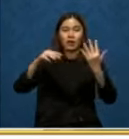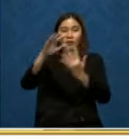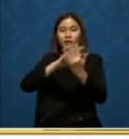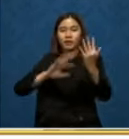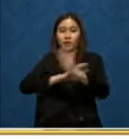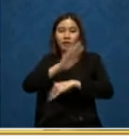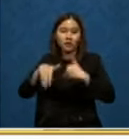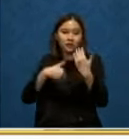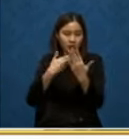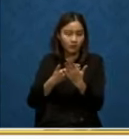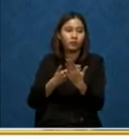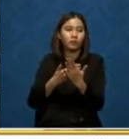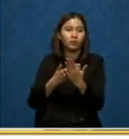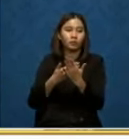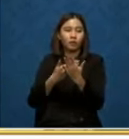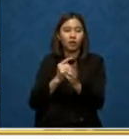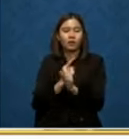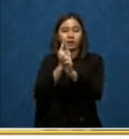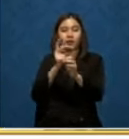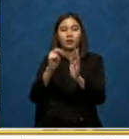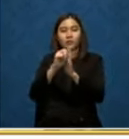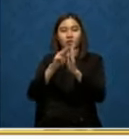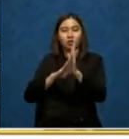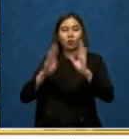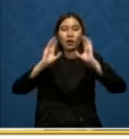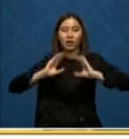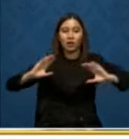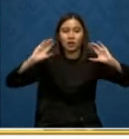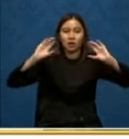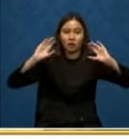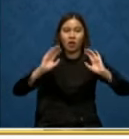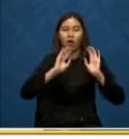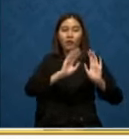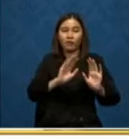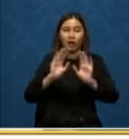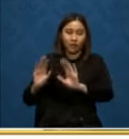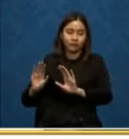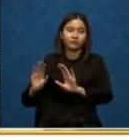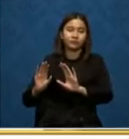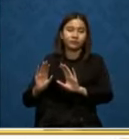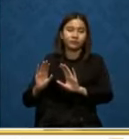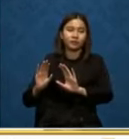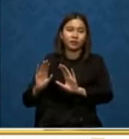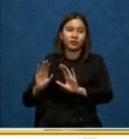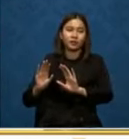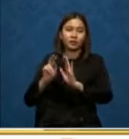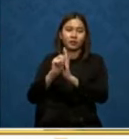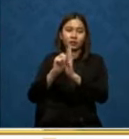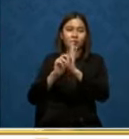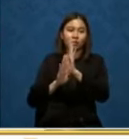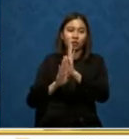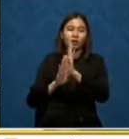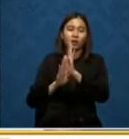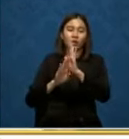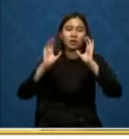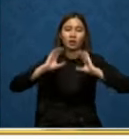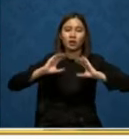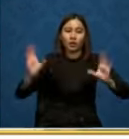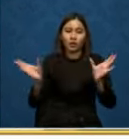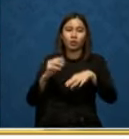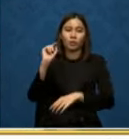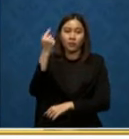ปลูกอ้อยและตัดอ้อยสดตามนโยบายของรัฐบาลขอฝากเป็นเรื่องของนโยบายรัฐบาลใหม่